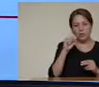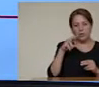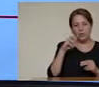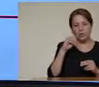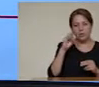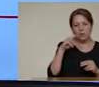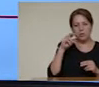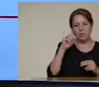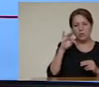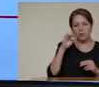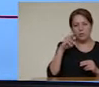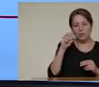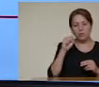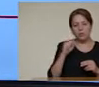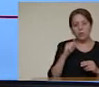mavjudligini keyingi